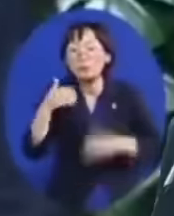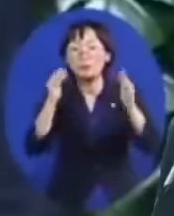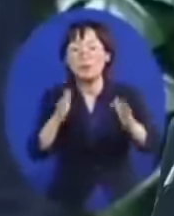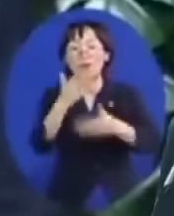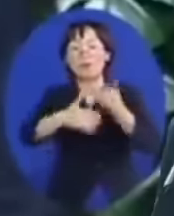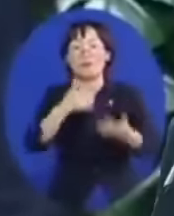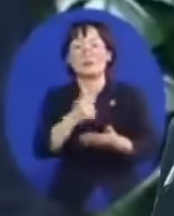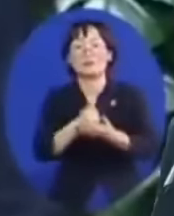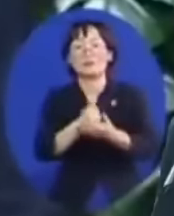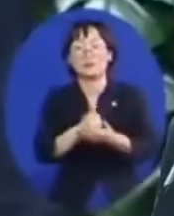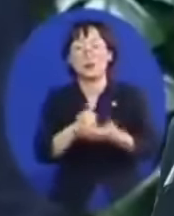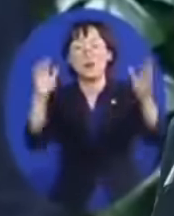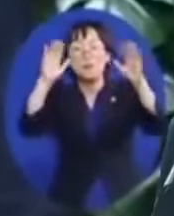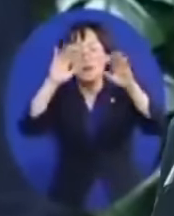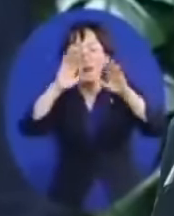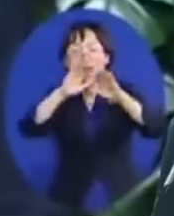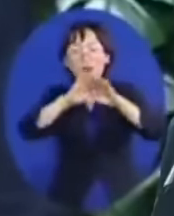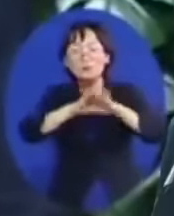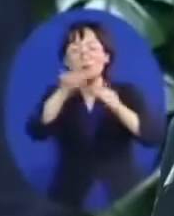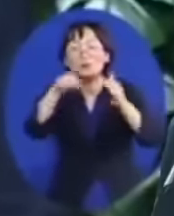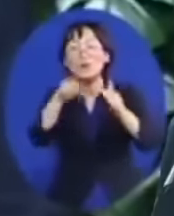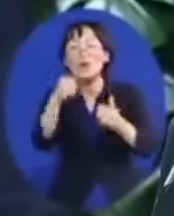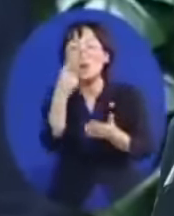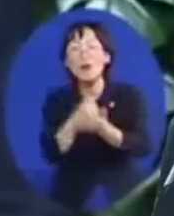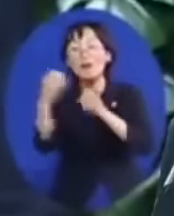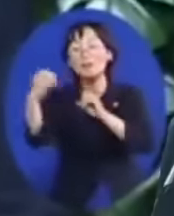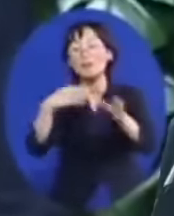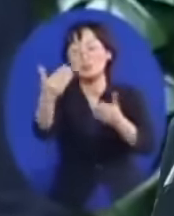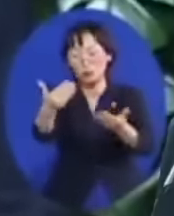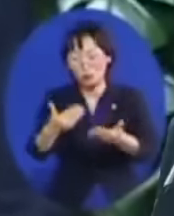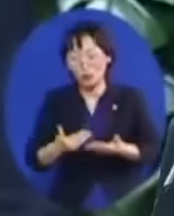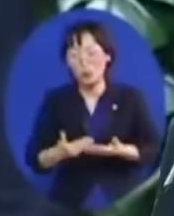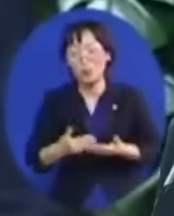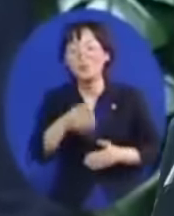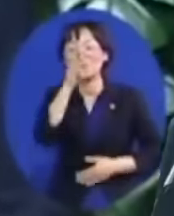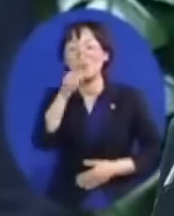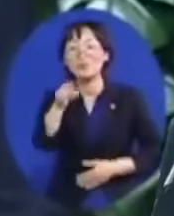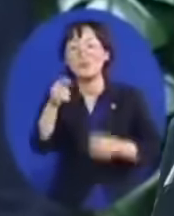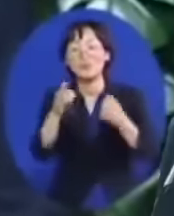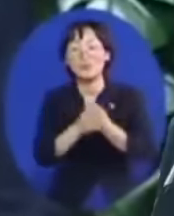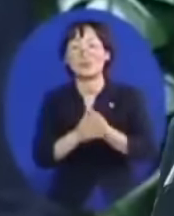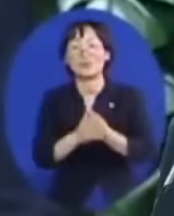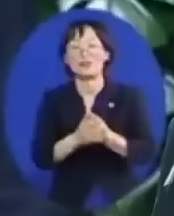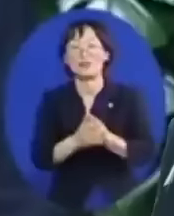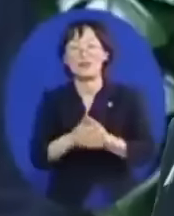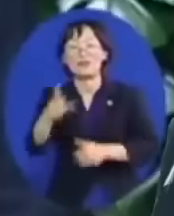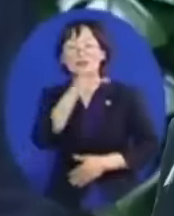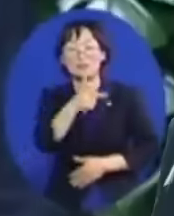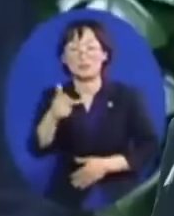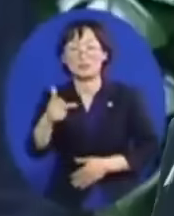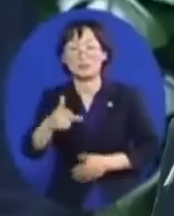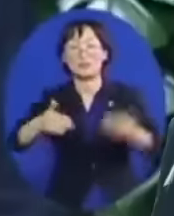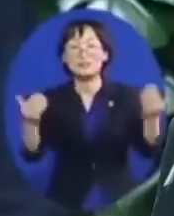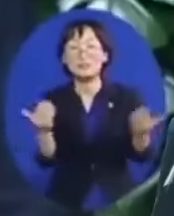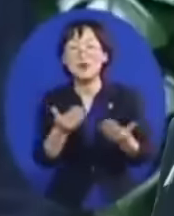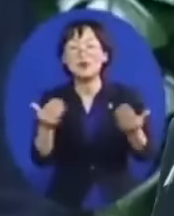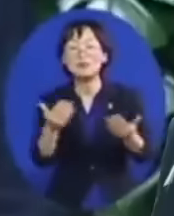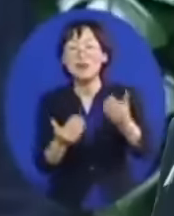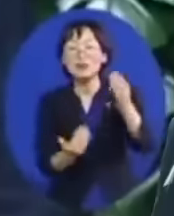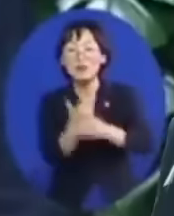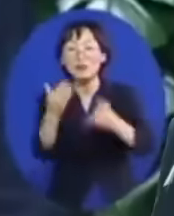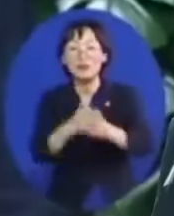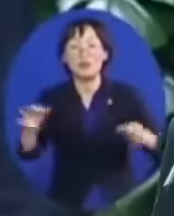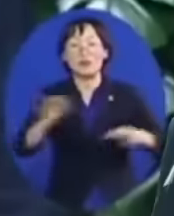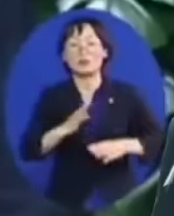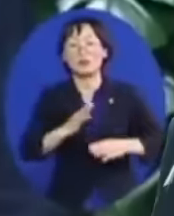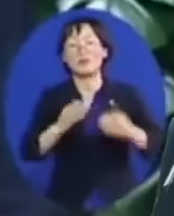우리에게 밤중에 와서 응답을 갖다 주고 가는 것입니다. 그렇기 때문에 큰 역사가 일어나서